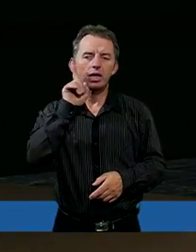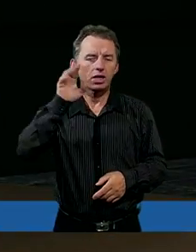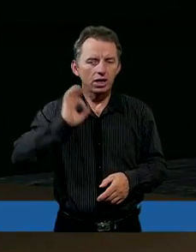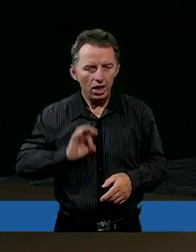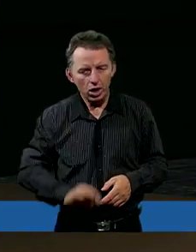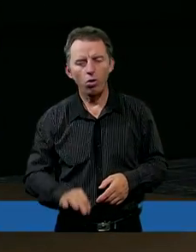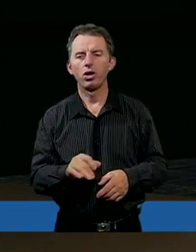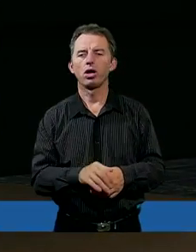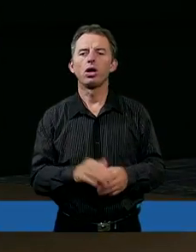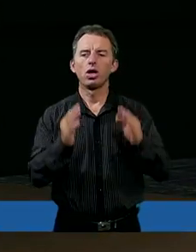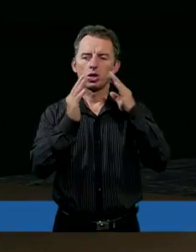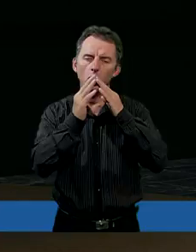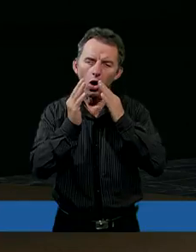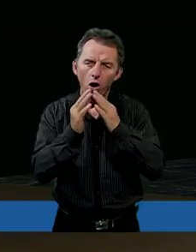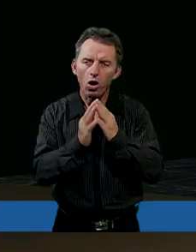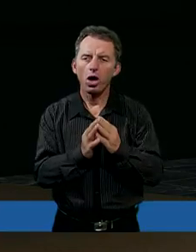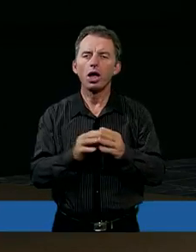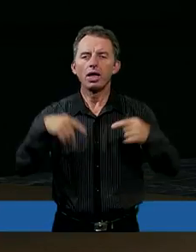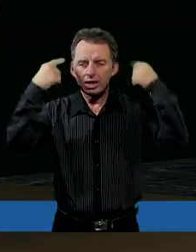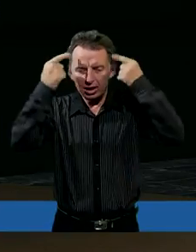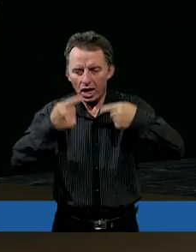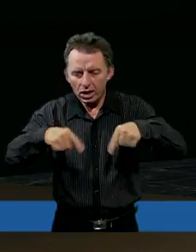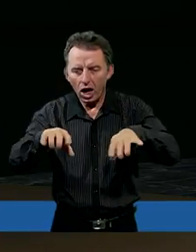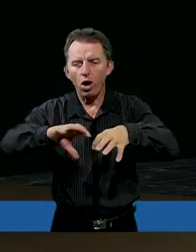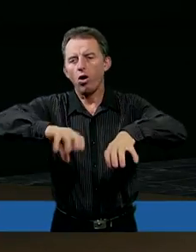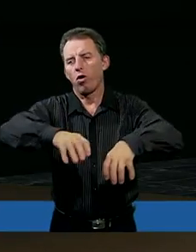synów, dom, stada owiec,